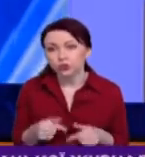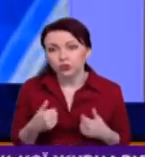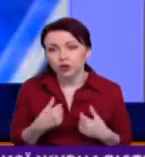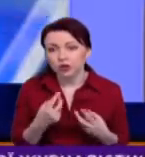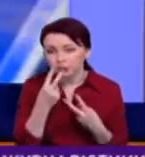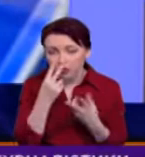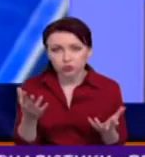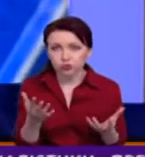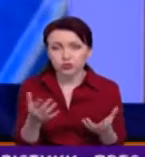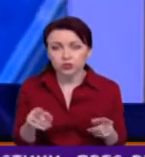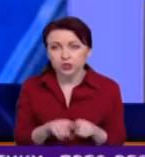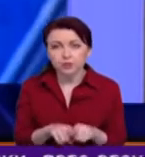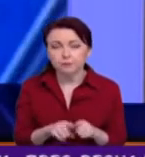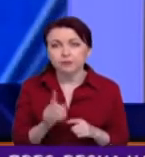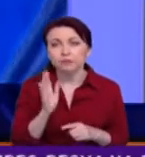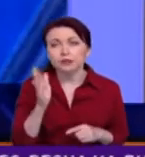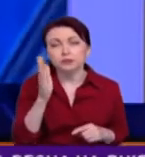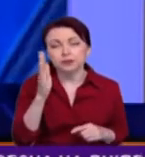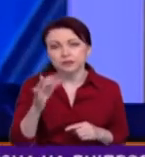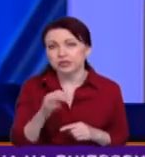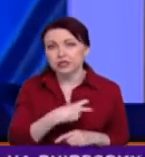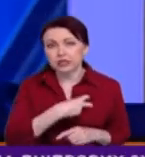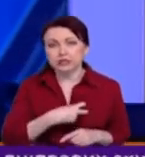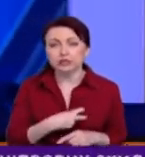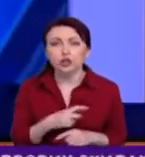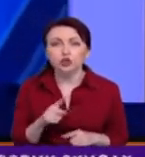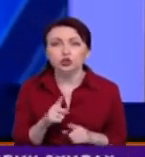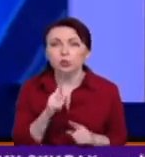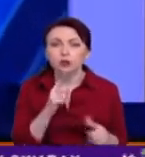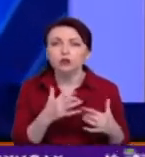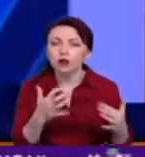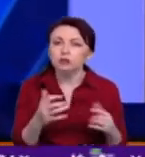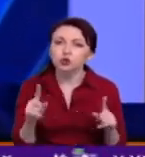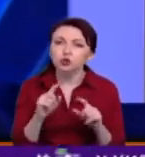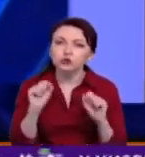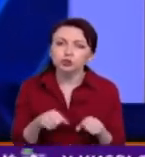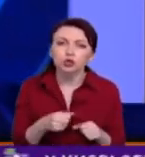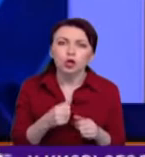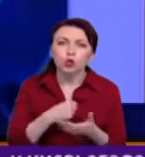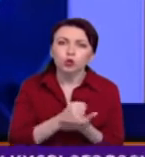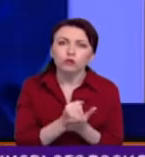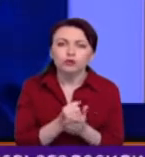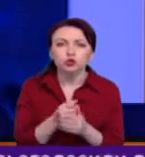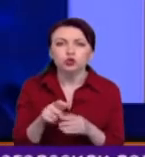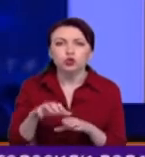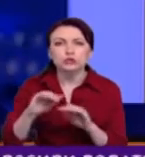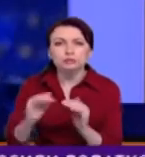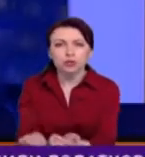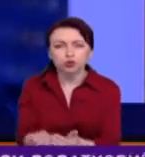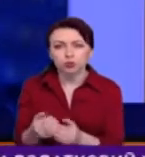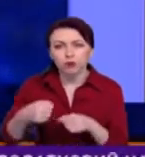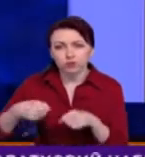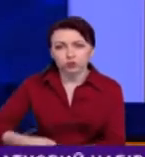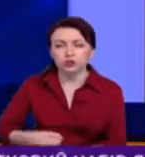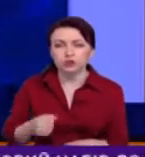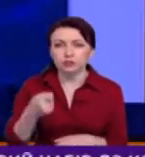бачу таких перспектив і ризиків, що парламент щось зможе ухвалити, що урізає повноваження,